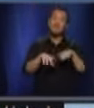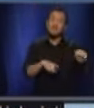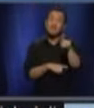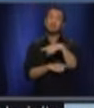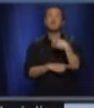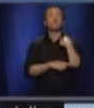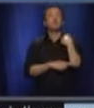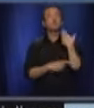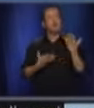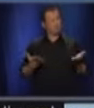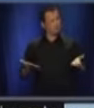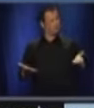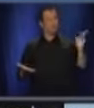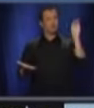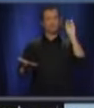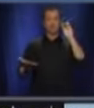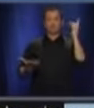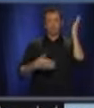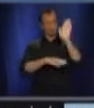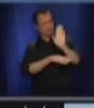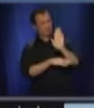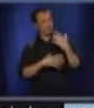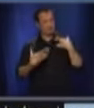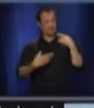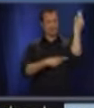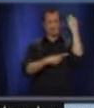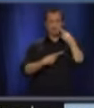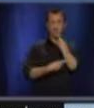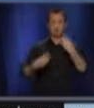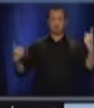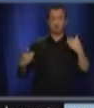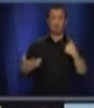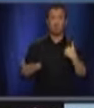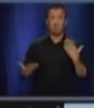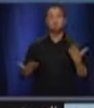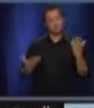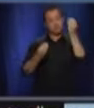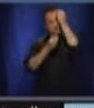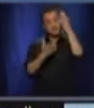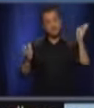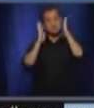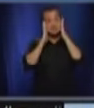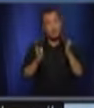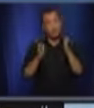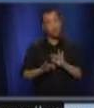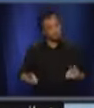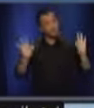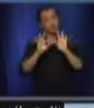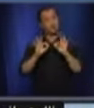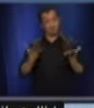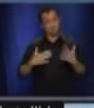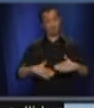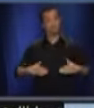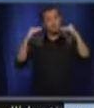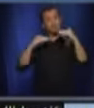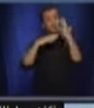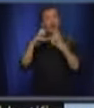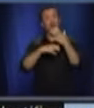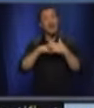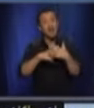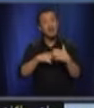parler de ça, parce que si les efforts ne sont pas faits, et que maintenant vous êtes dans l'orange, la prochaine étape, c'est le